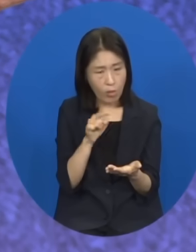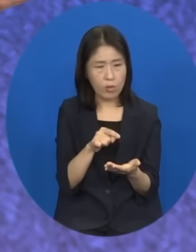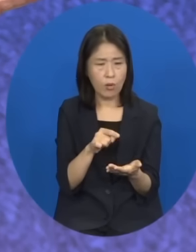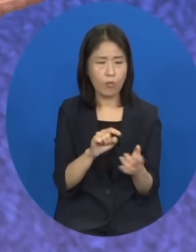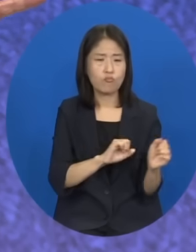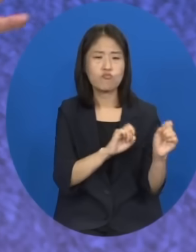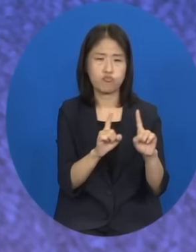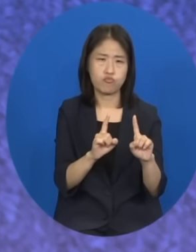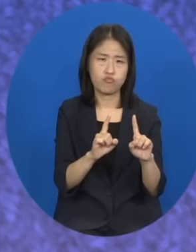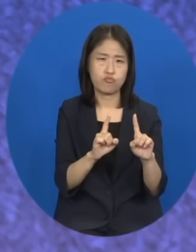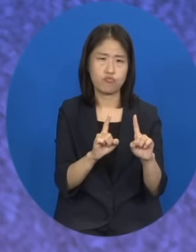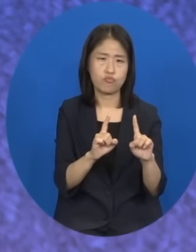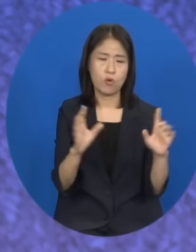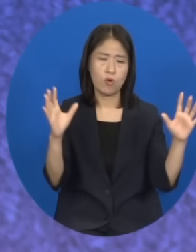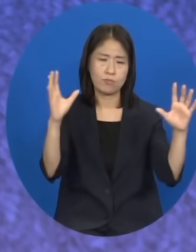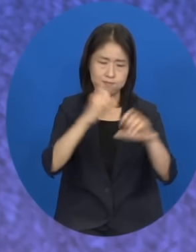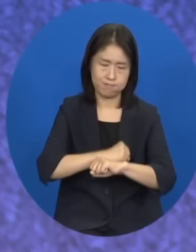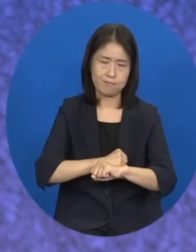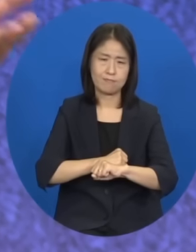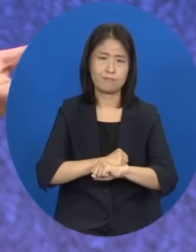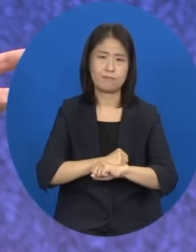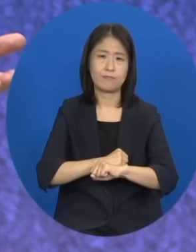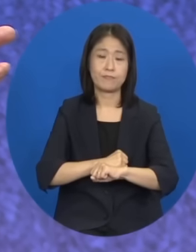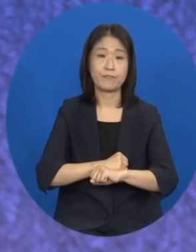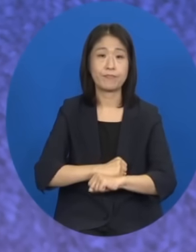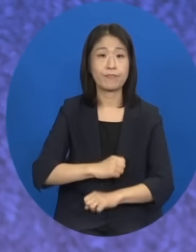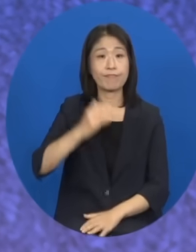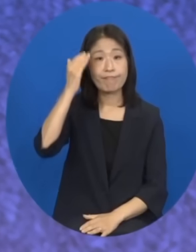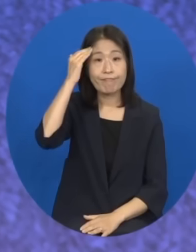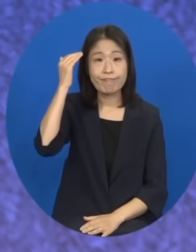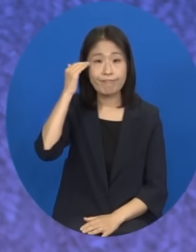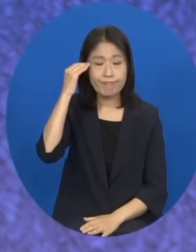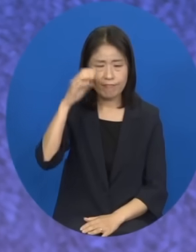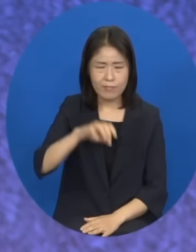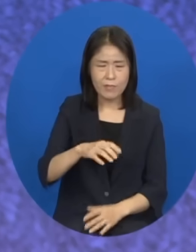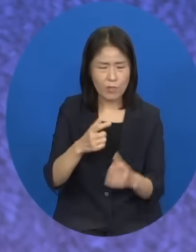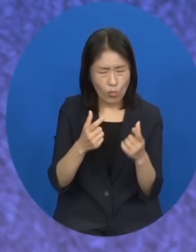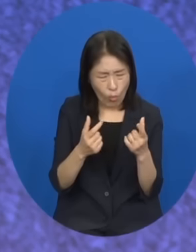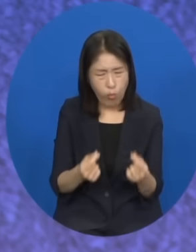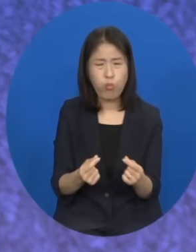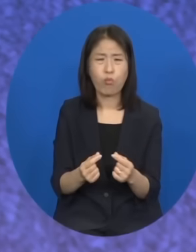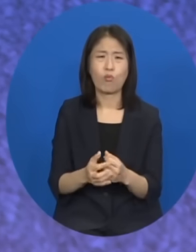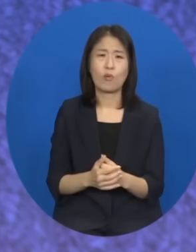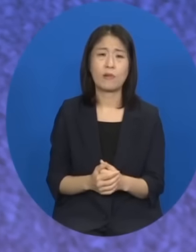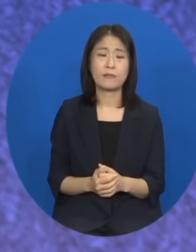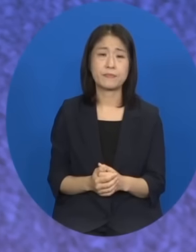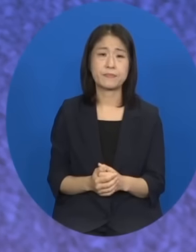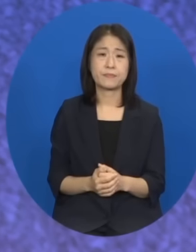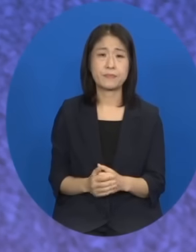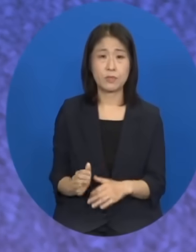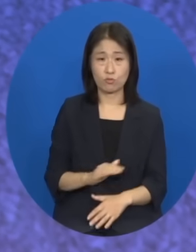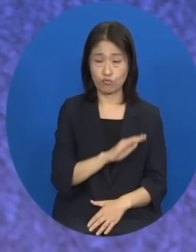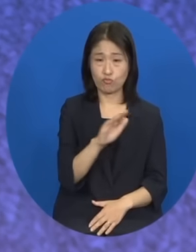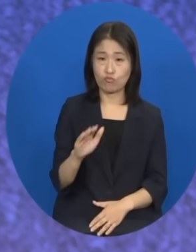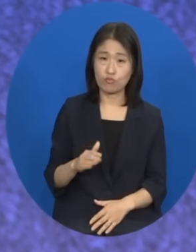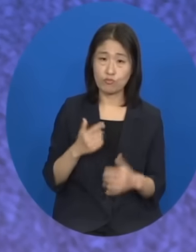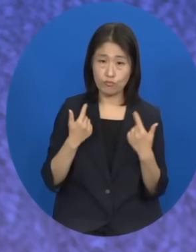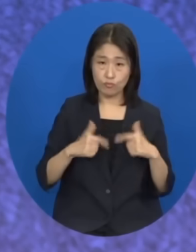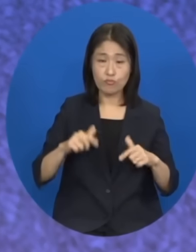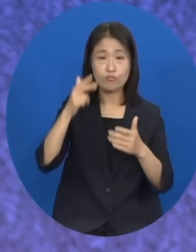끝나버린다. 우리 한국도 똑같은 경험을 하고 있는 거예요. 우리가 늘 주님을